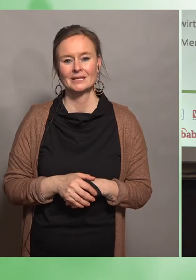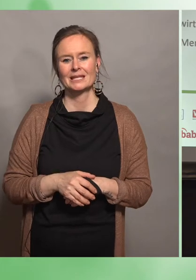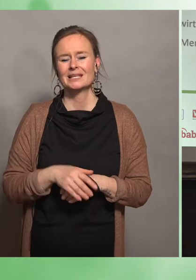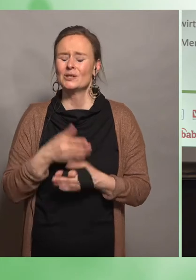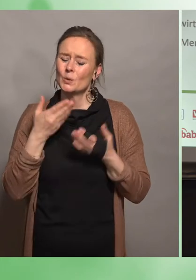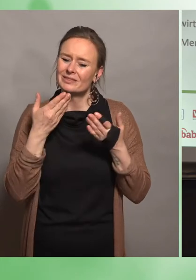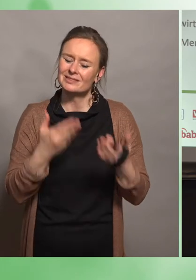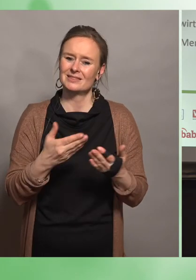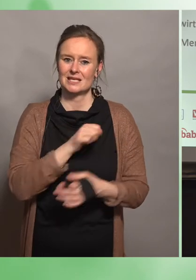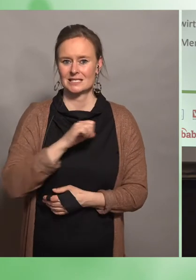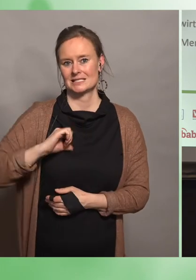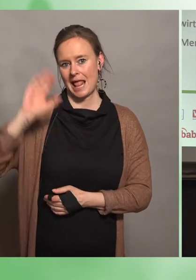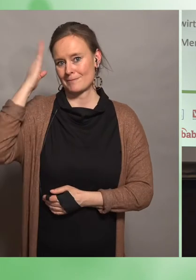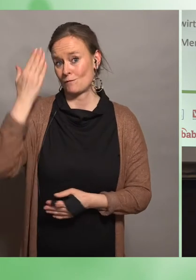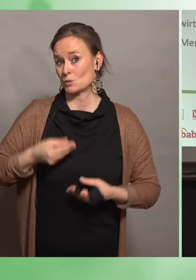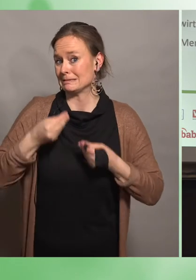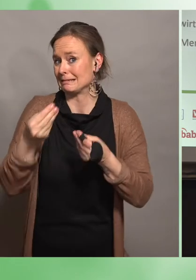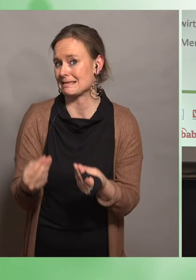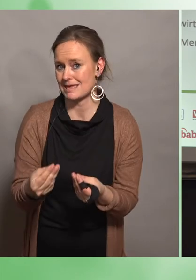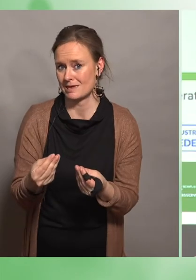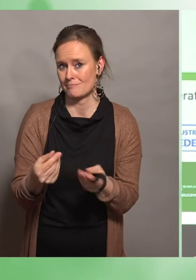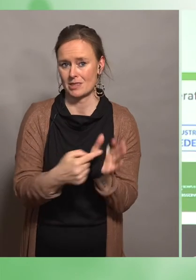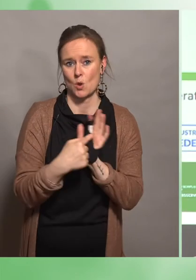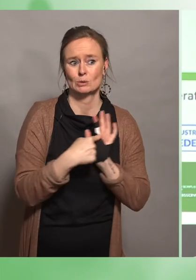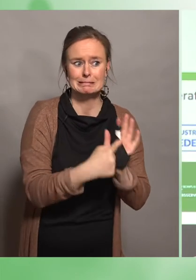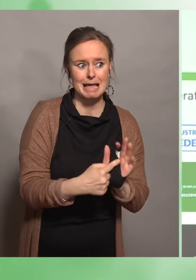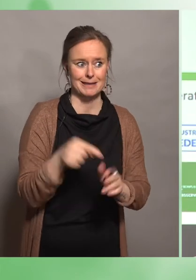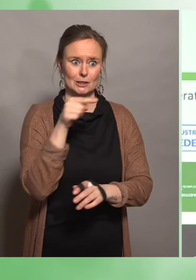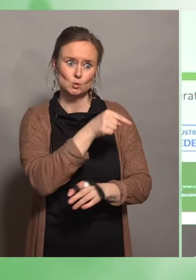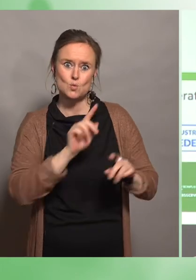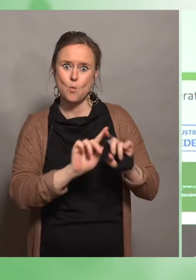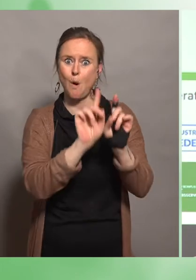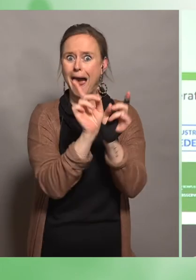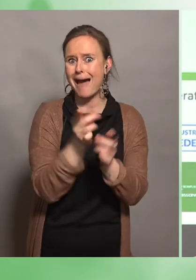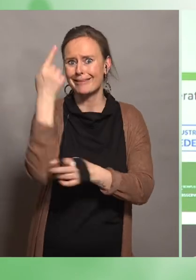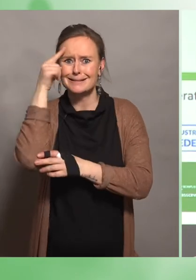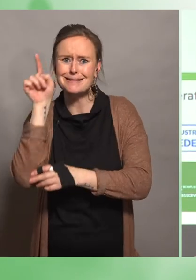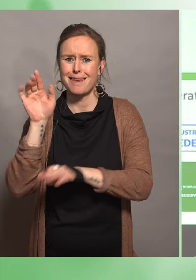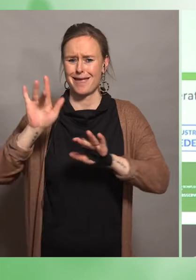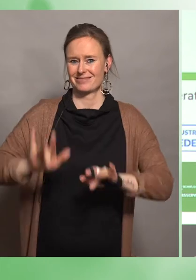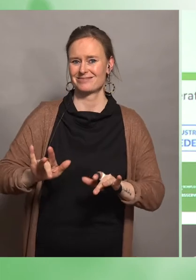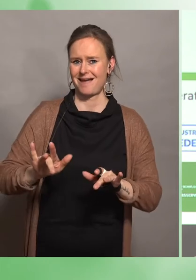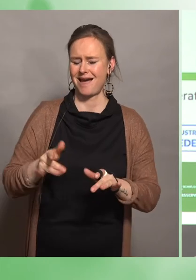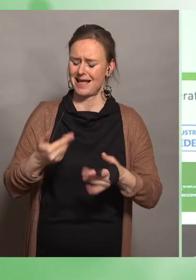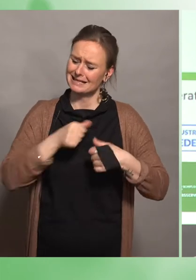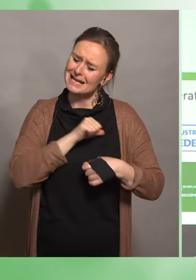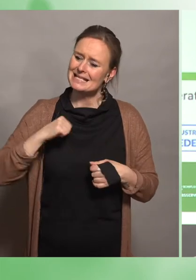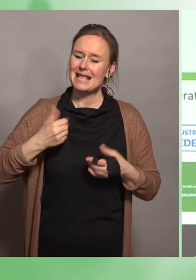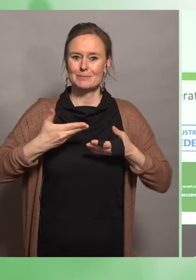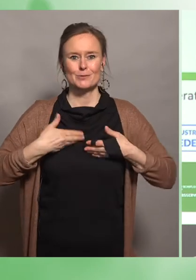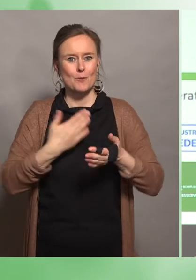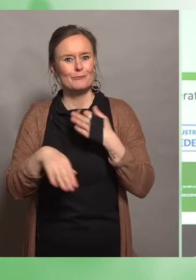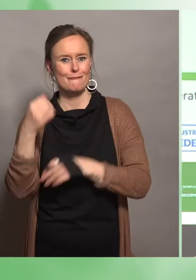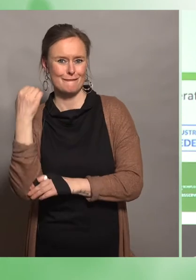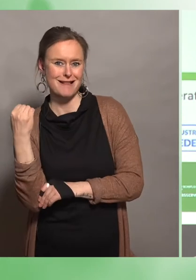jemand andere Talente hat und das kann, das gibt so viel Kraft und so viel Power und somit